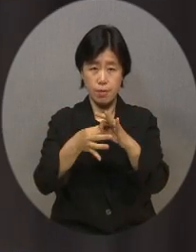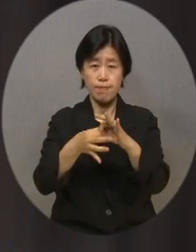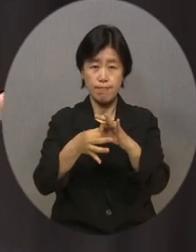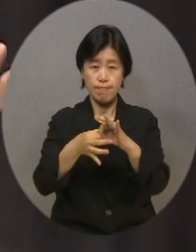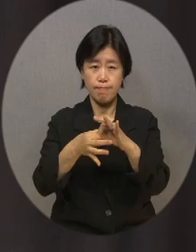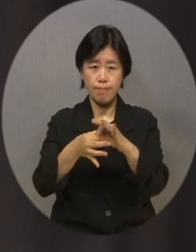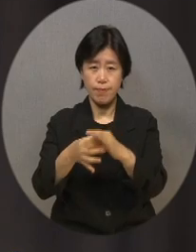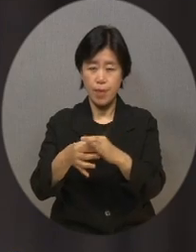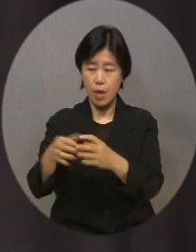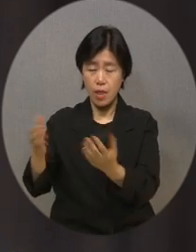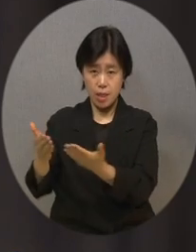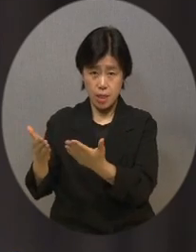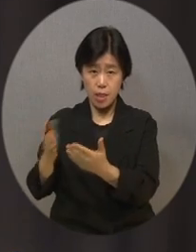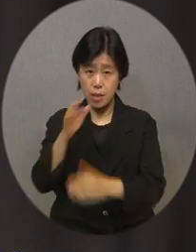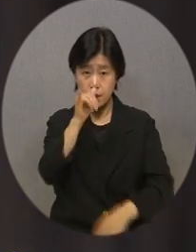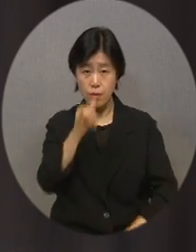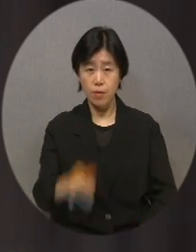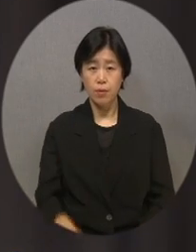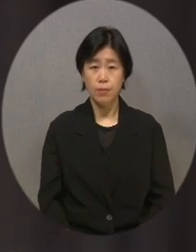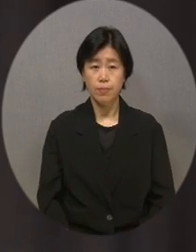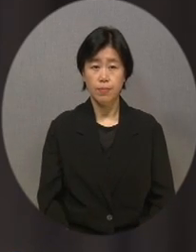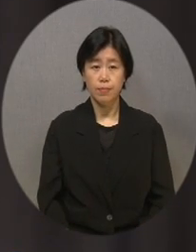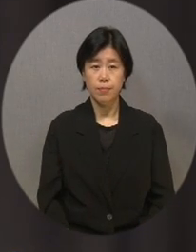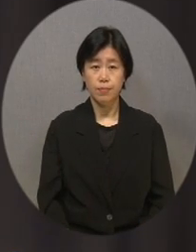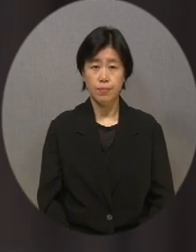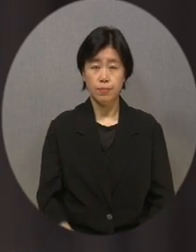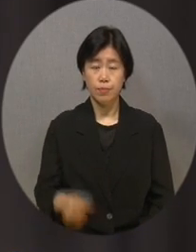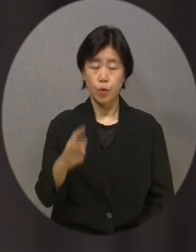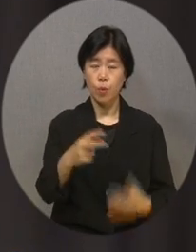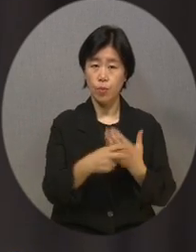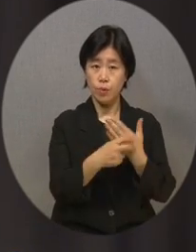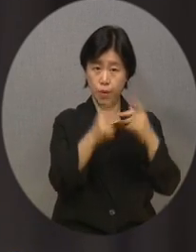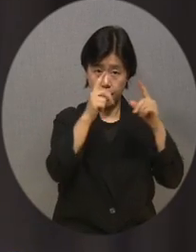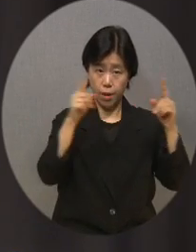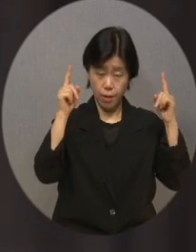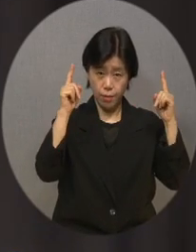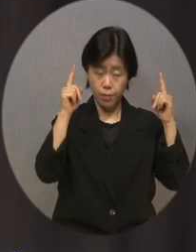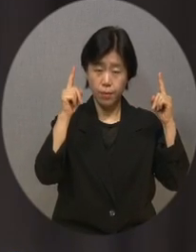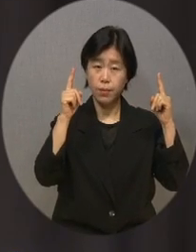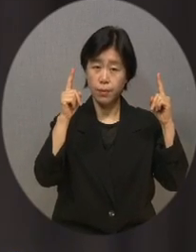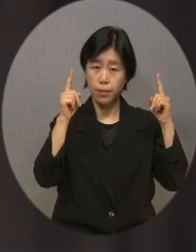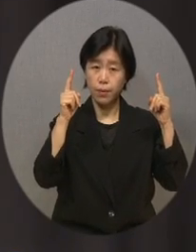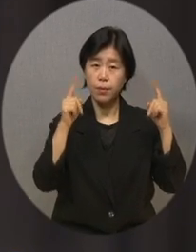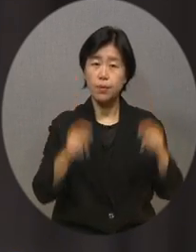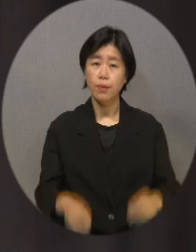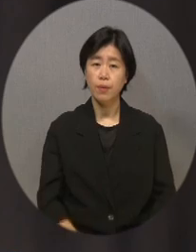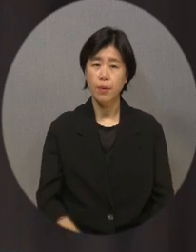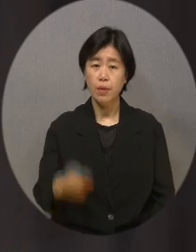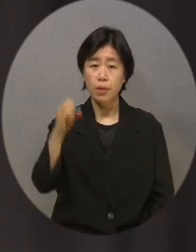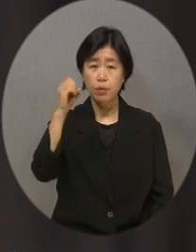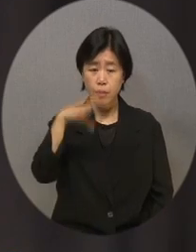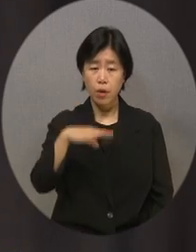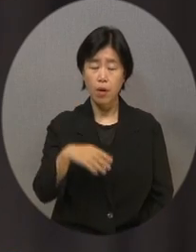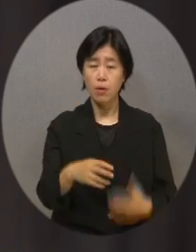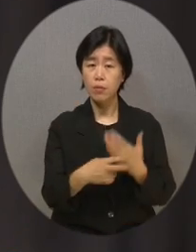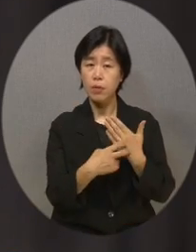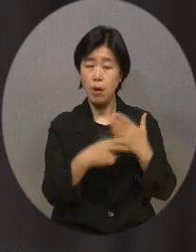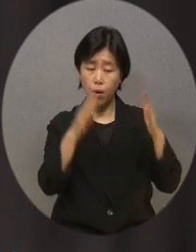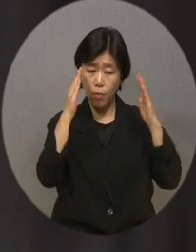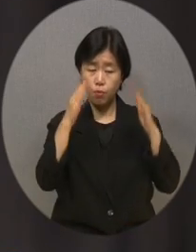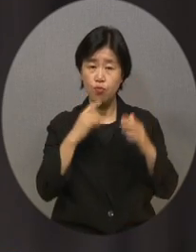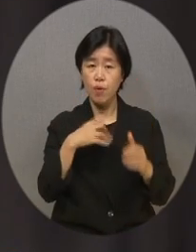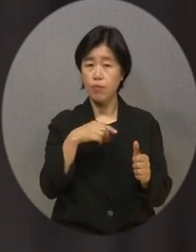하고 예. 이제 의과대학이라는 것이 그냥 의사만 배출하는